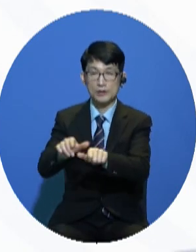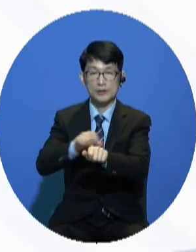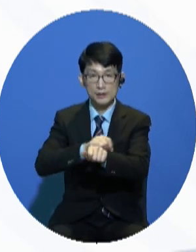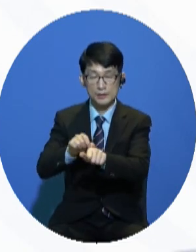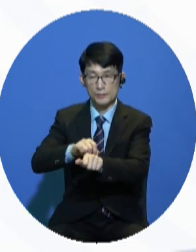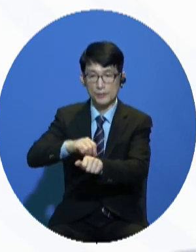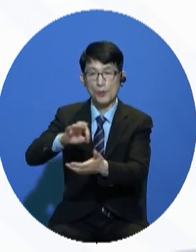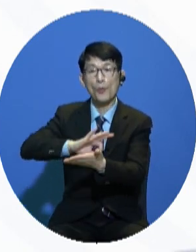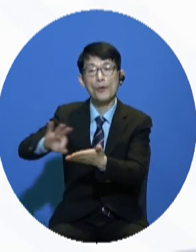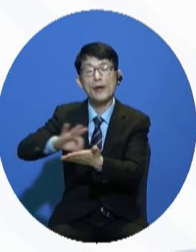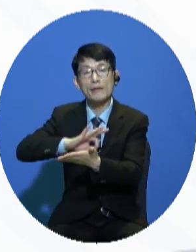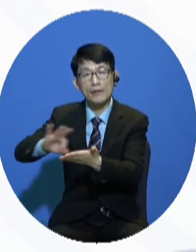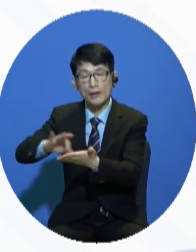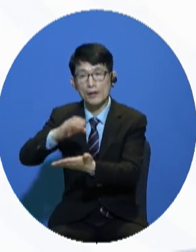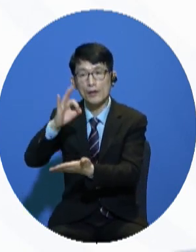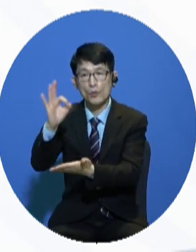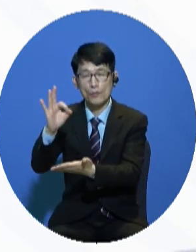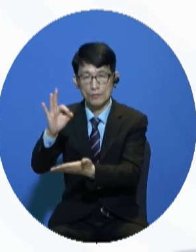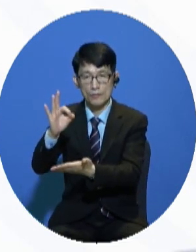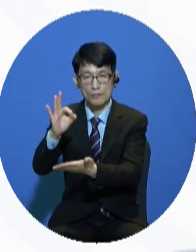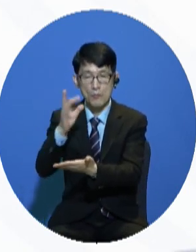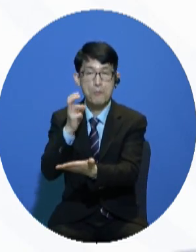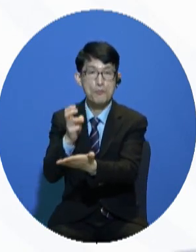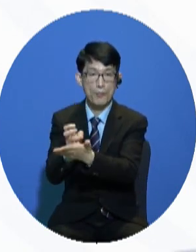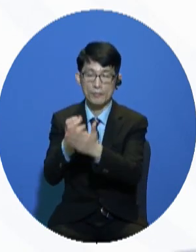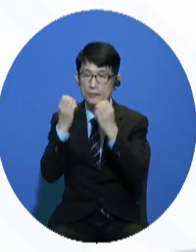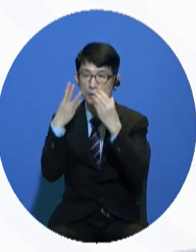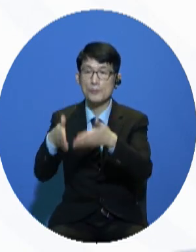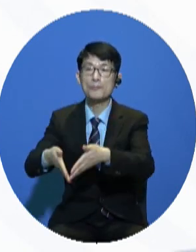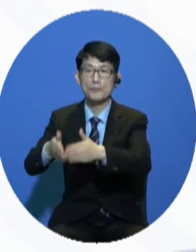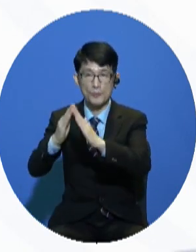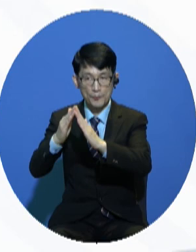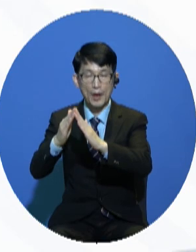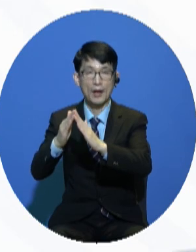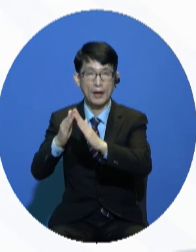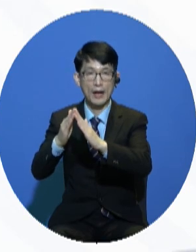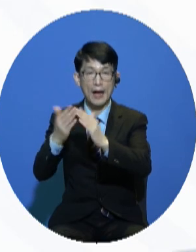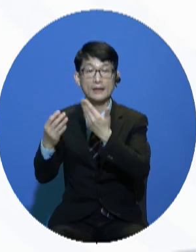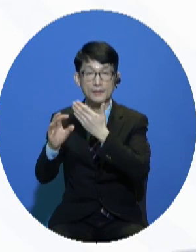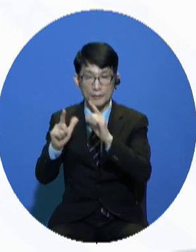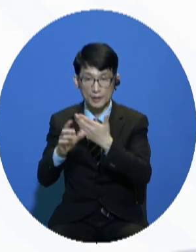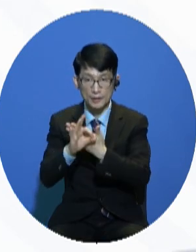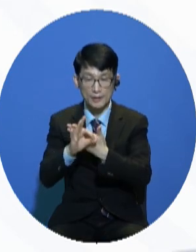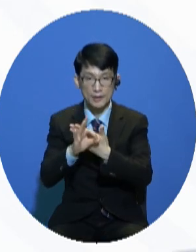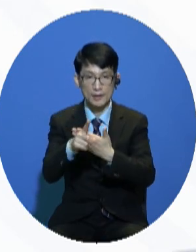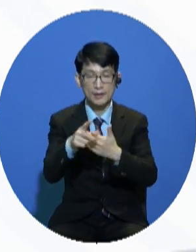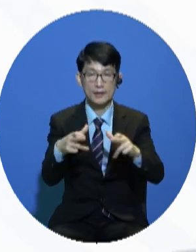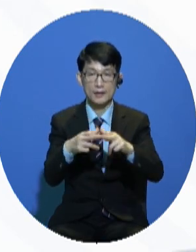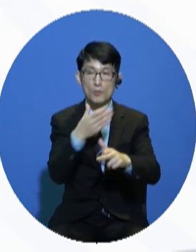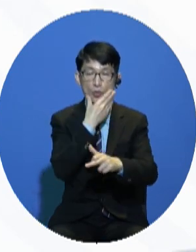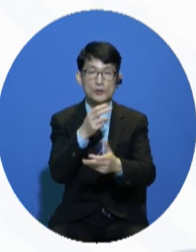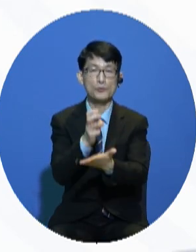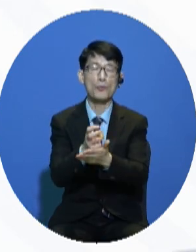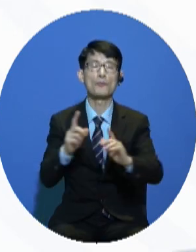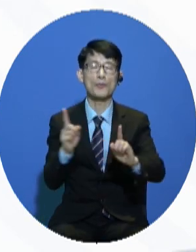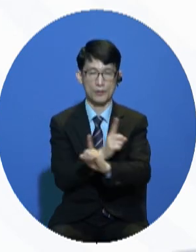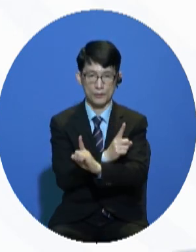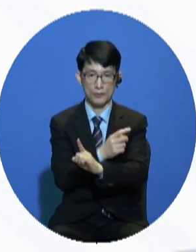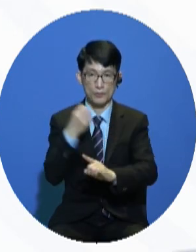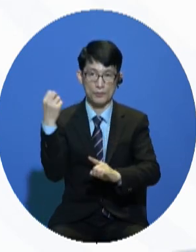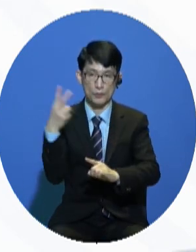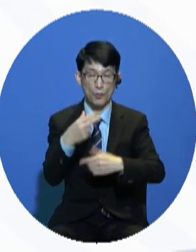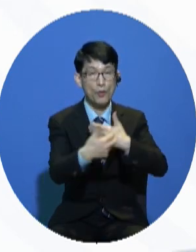복지기금을 별도로 조성하는 그런 법안을 따로 만들거나 아니면 국가재정법을 개정하거나 아니면 그